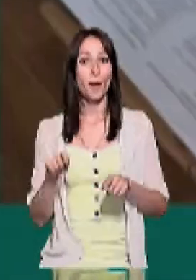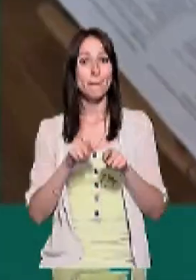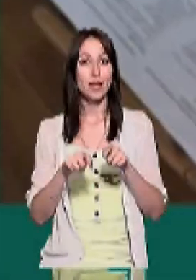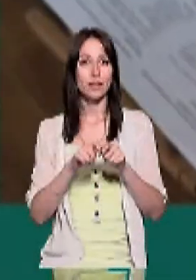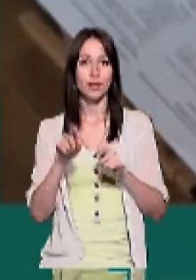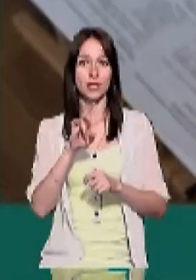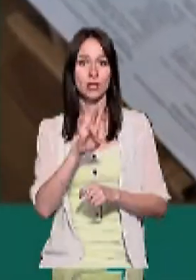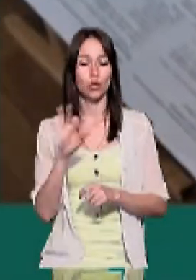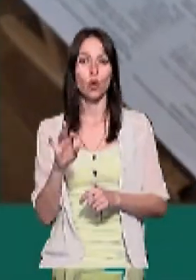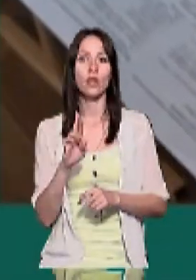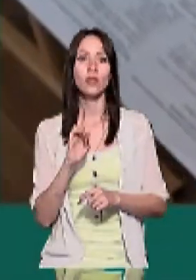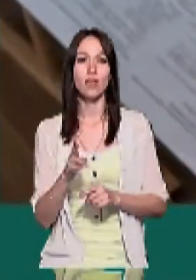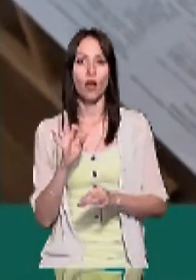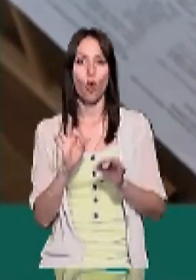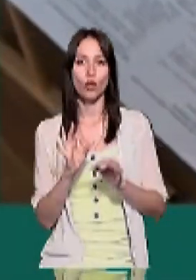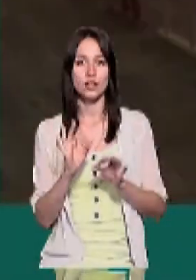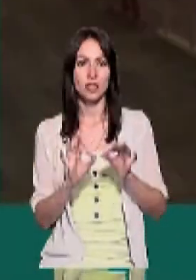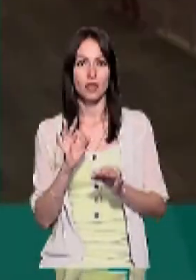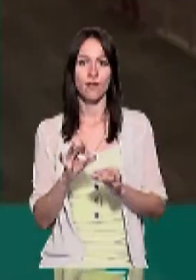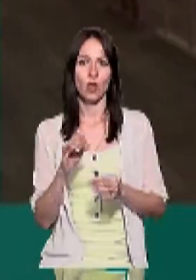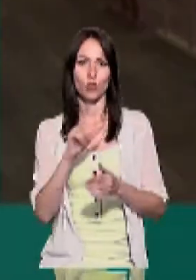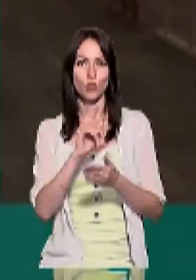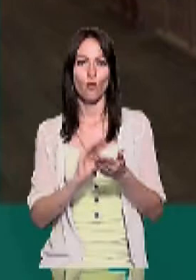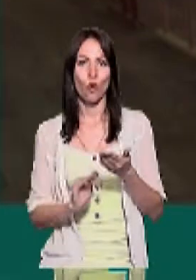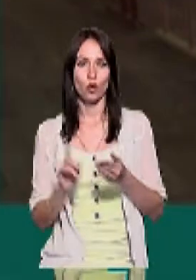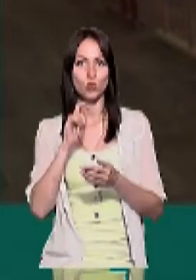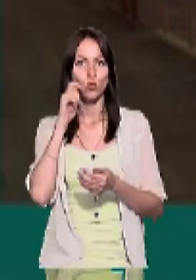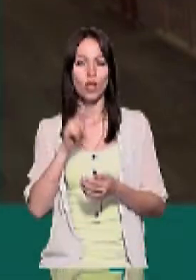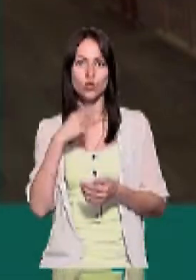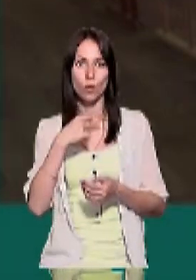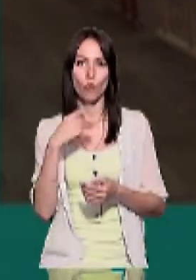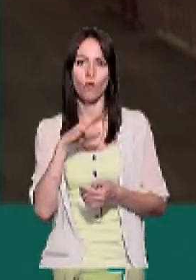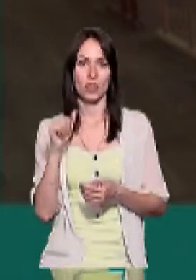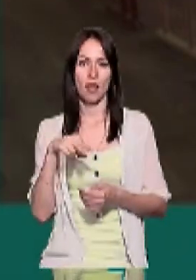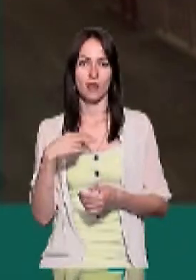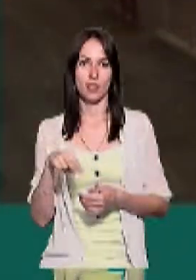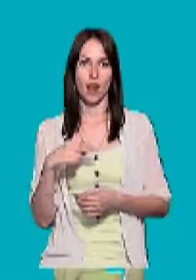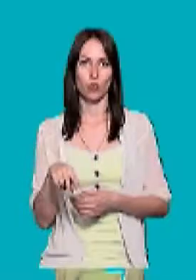Перевірка ЗНО. Як оцінюють твори з української мови та літератури?